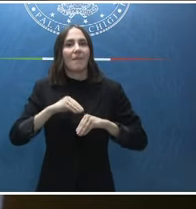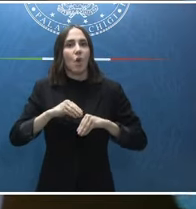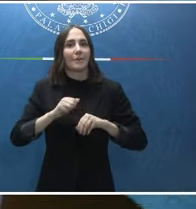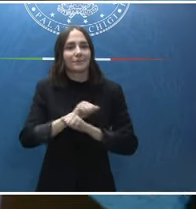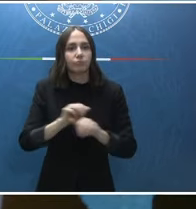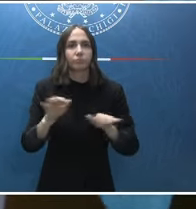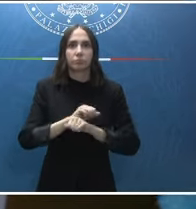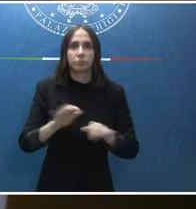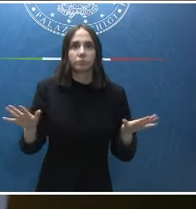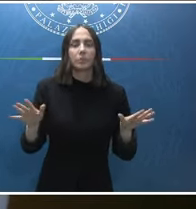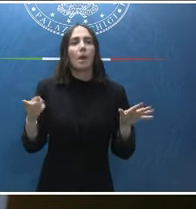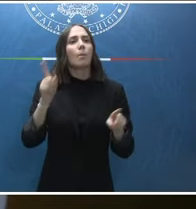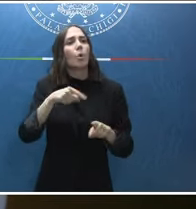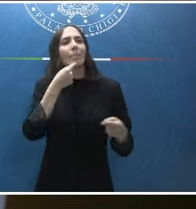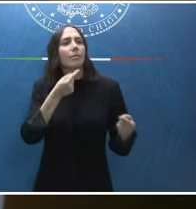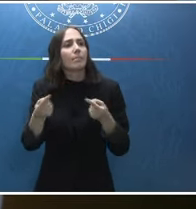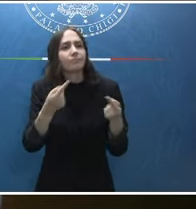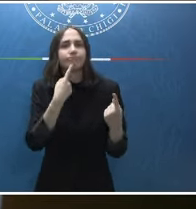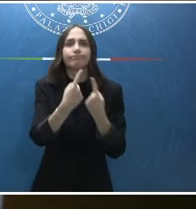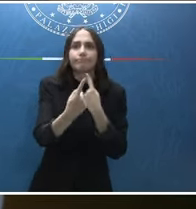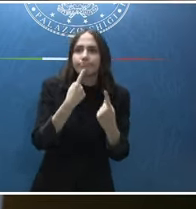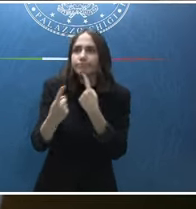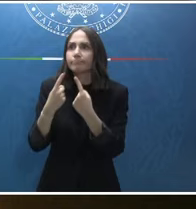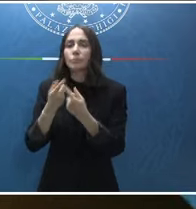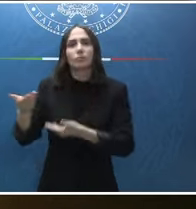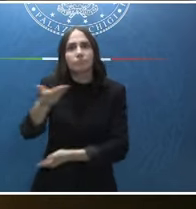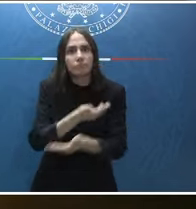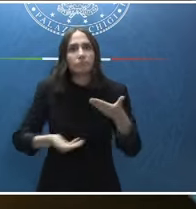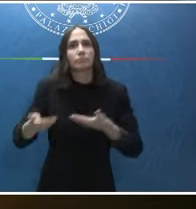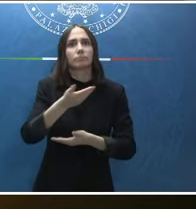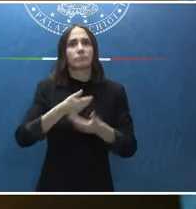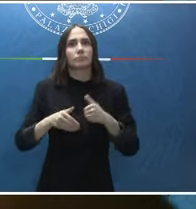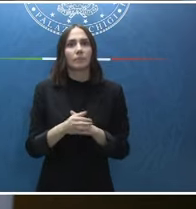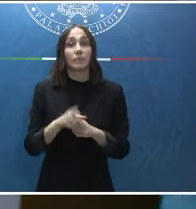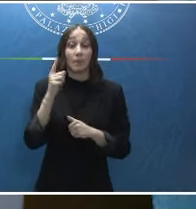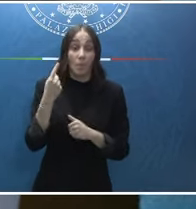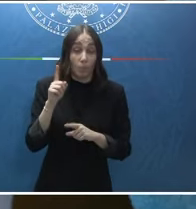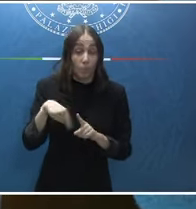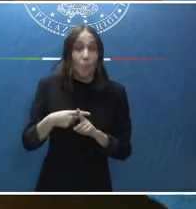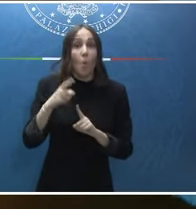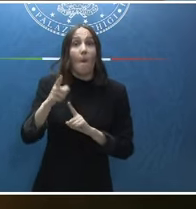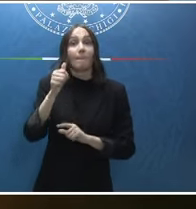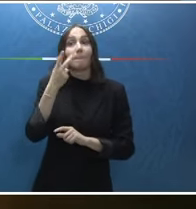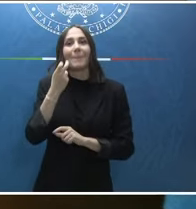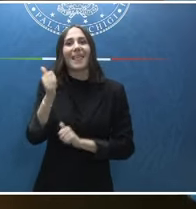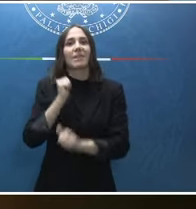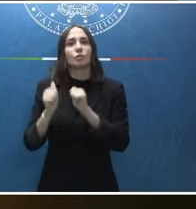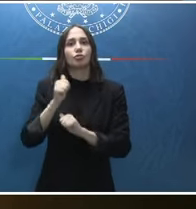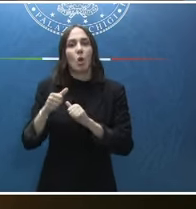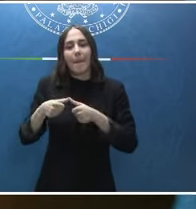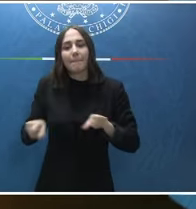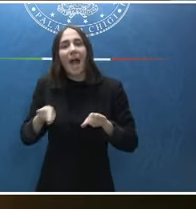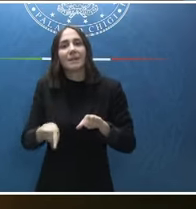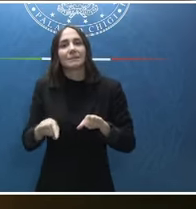il dialogo e la collaborazione, implementare sicuramente la prevenzione basata sulle evidenze scientifiche